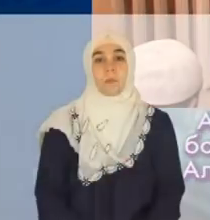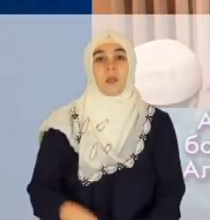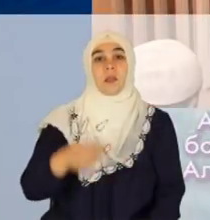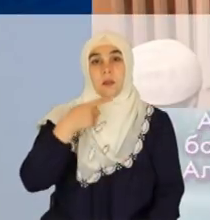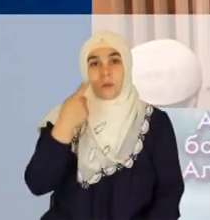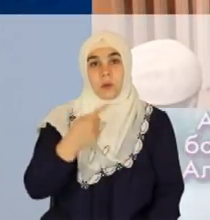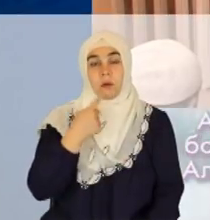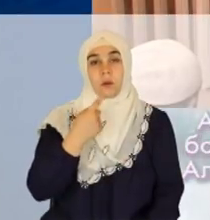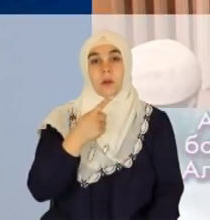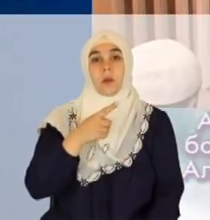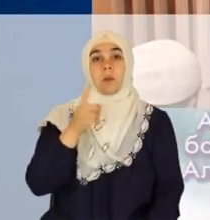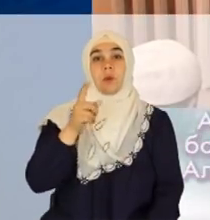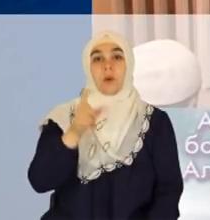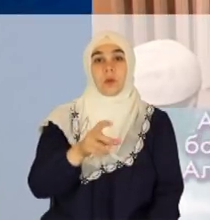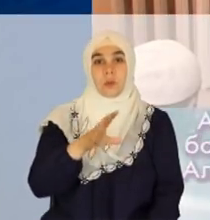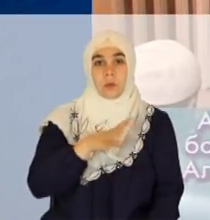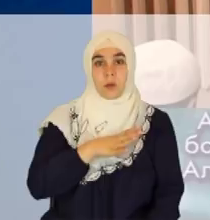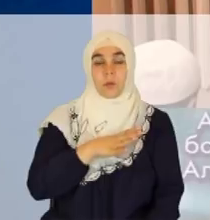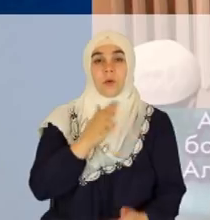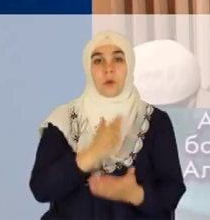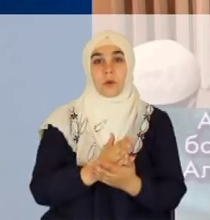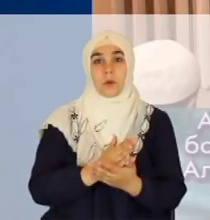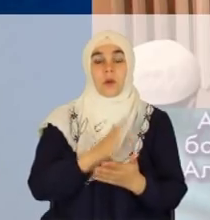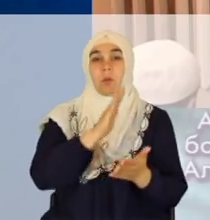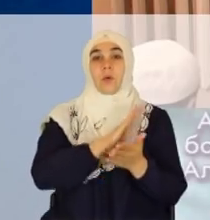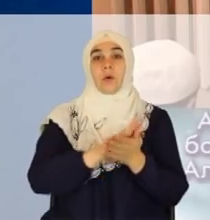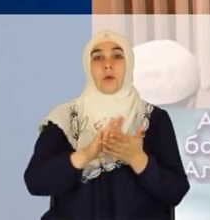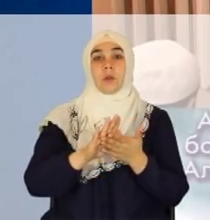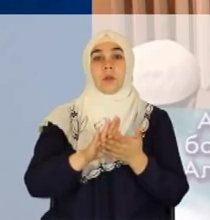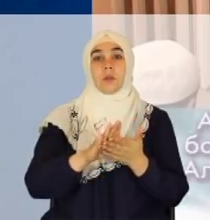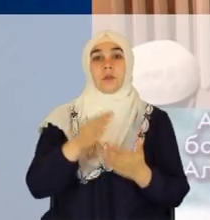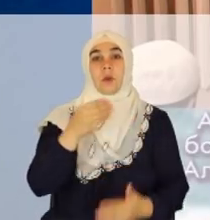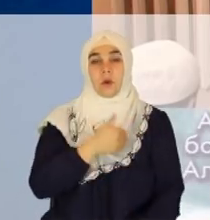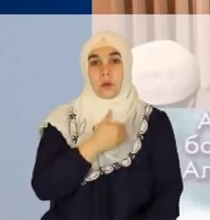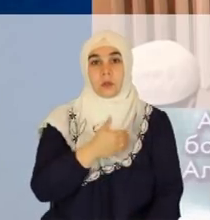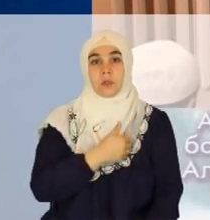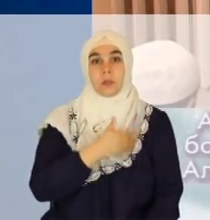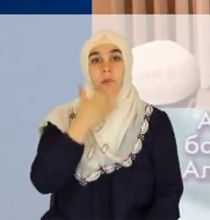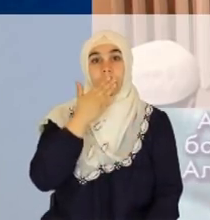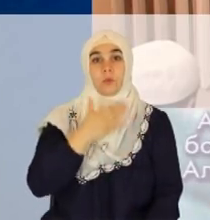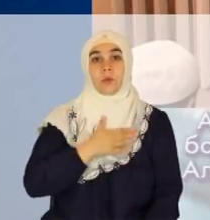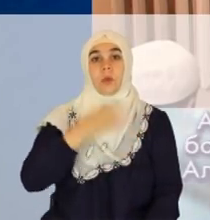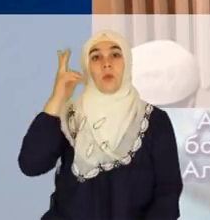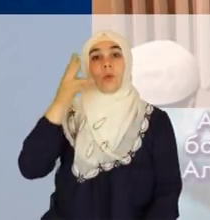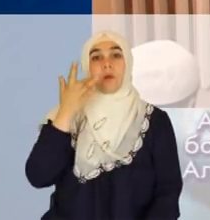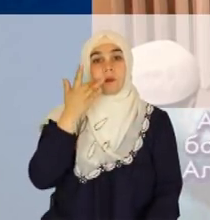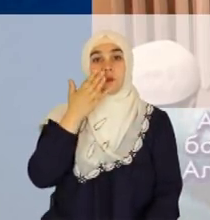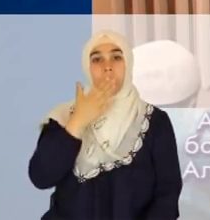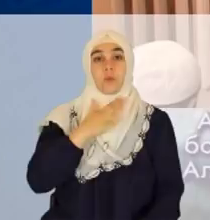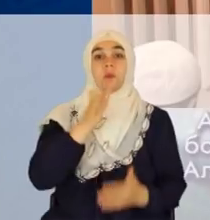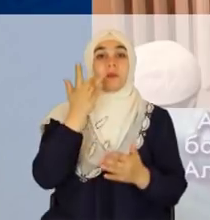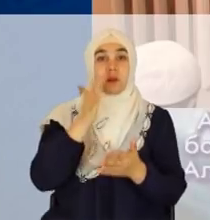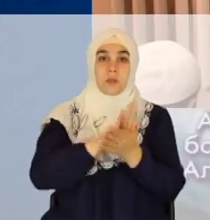Demek bir adamlar var ki ulan paklanışını istediler. Allah paklanmışlarını yaşıyorlar.